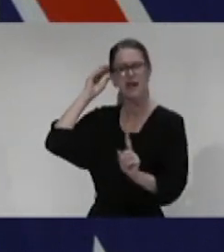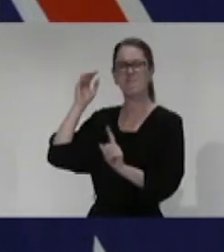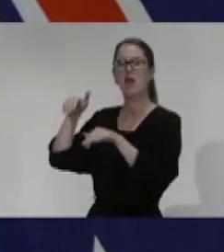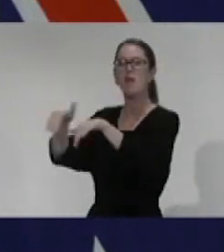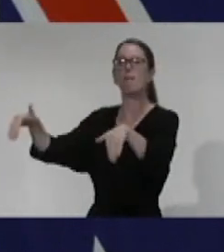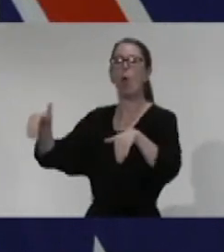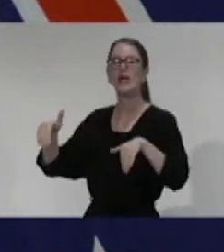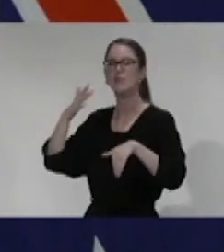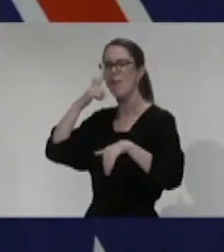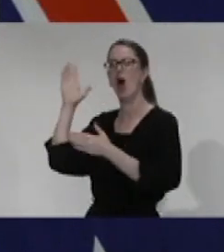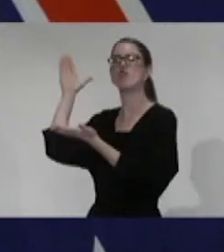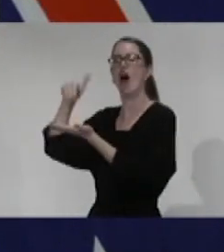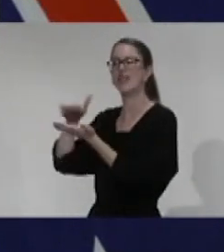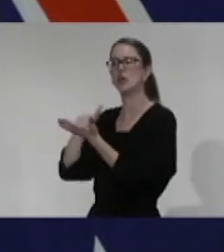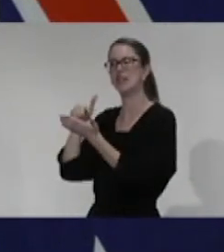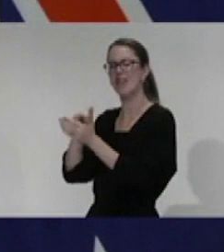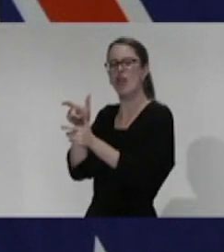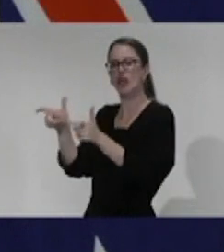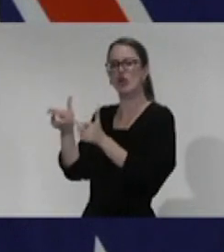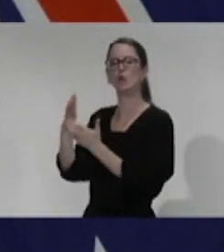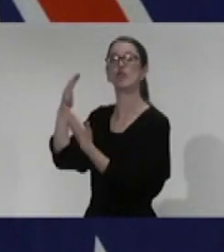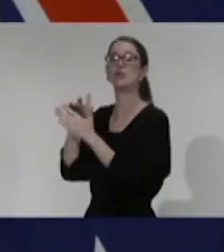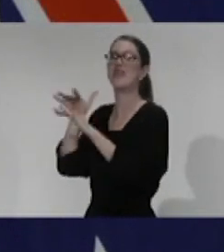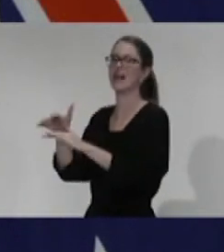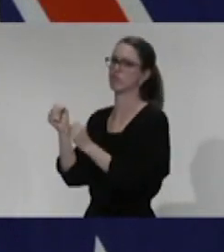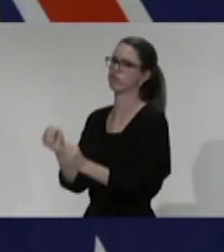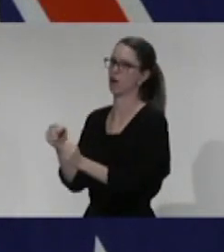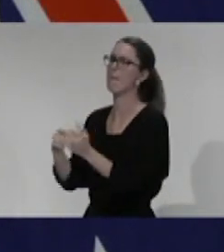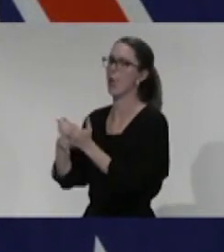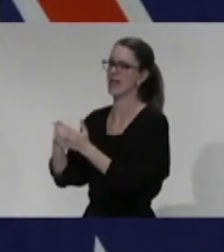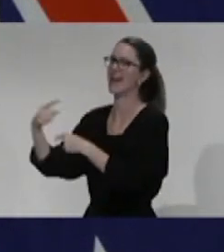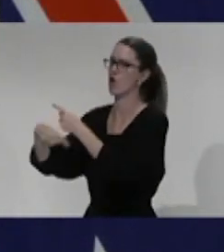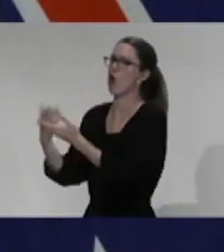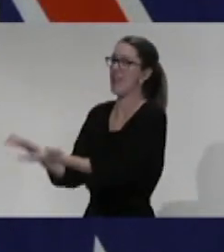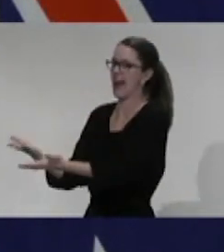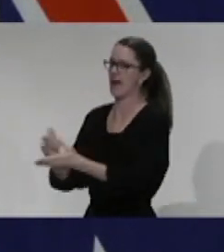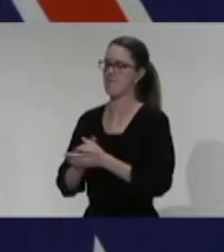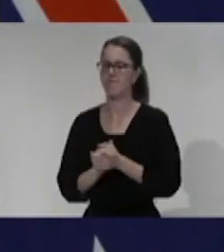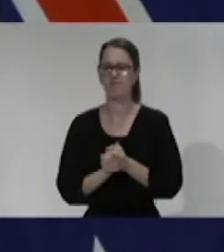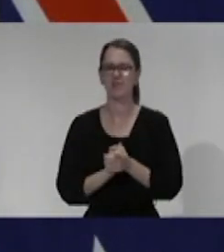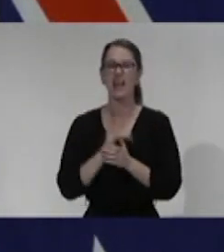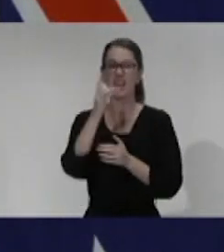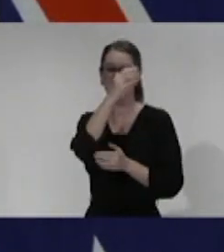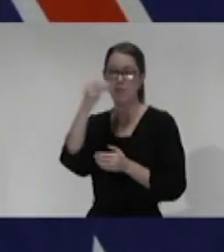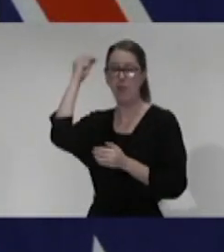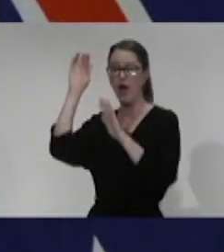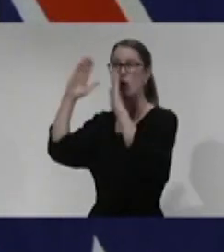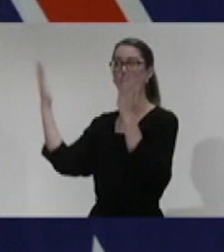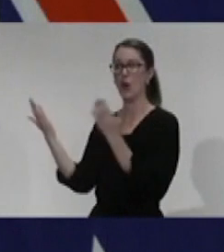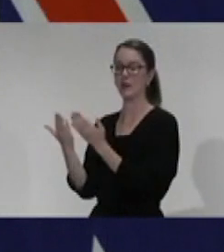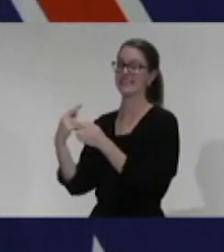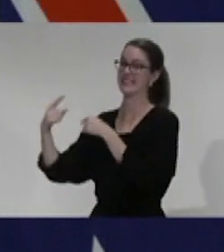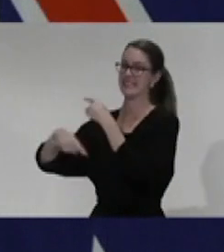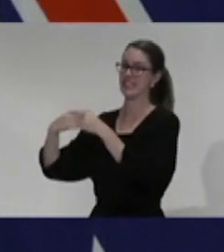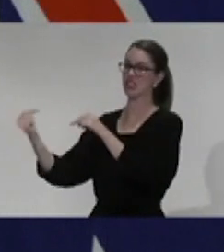tartja. Nem feledkezhetünk meg azonban a globális helyzetről. A nyers valóság az, hogy a vírus egy ideig még a földön marad,